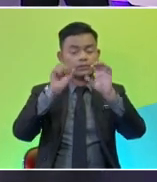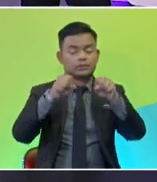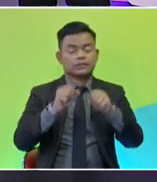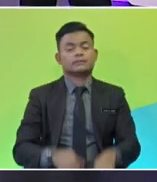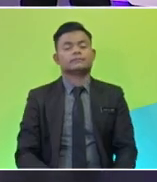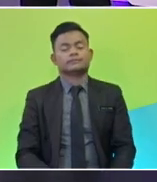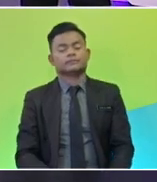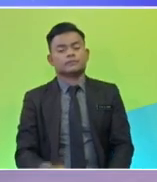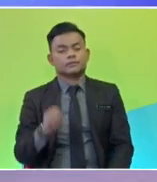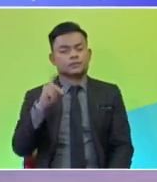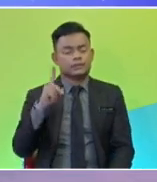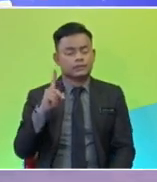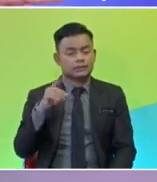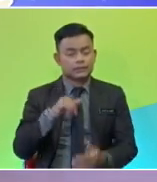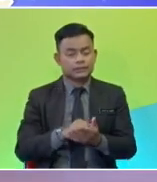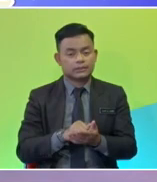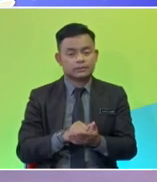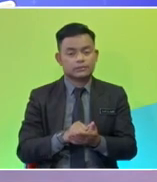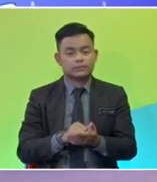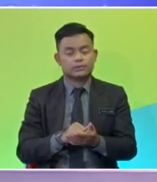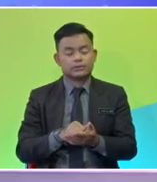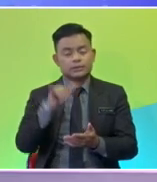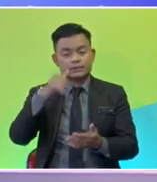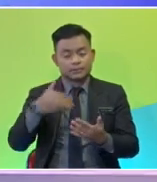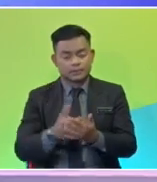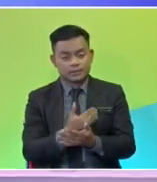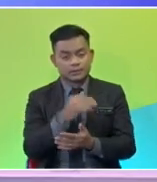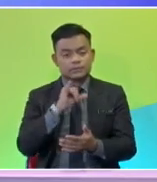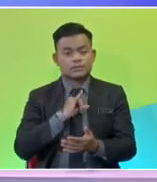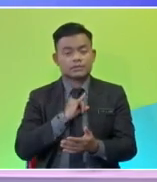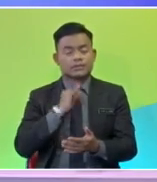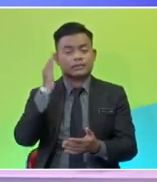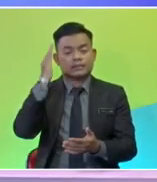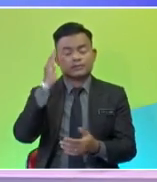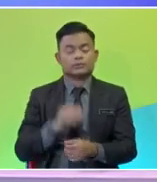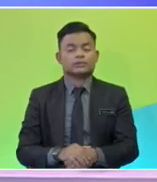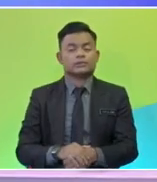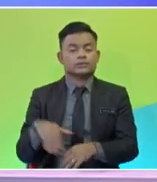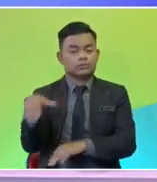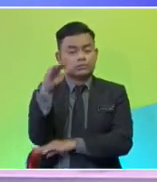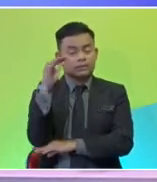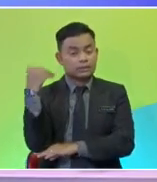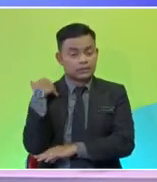itu info ya baru sih tahu ada rangka